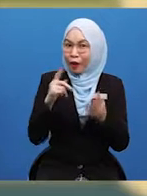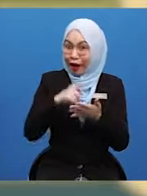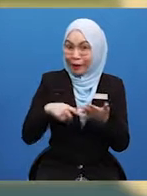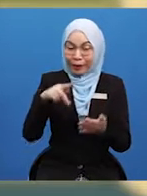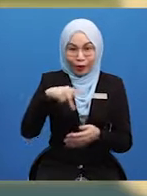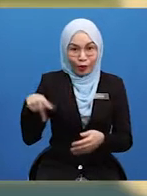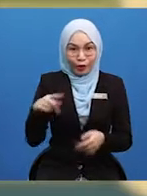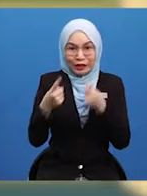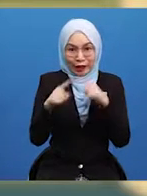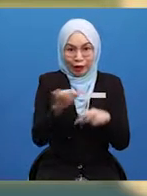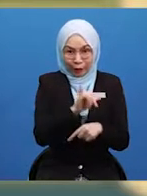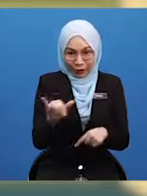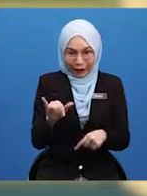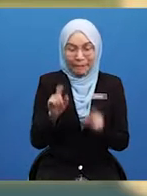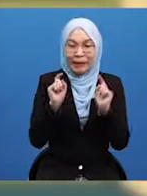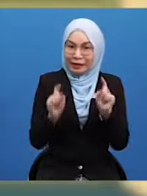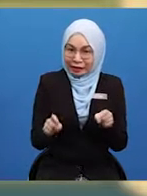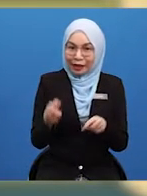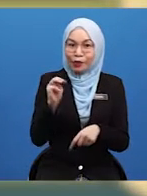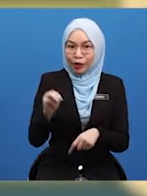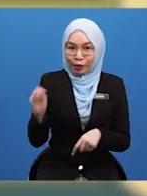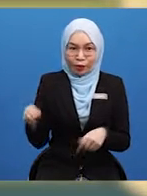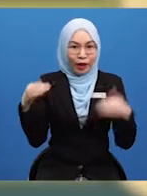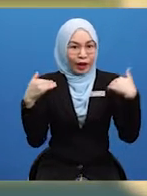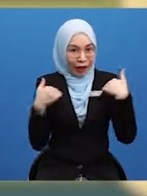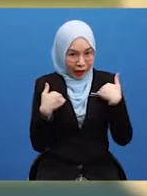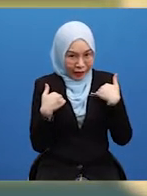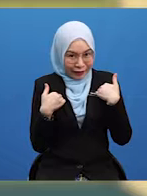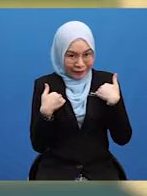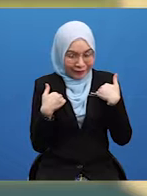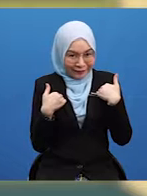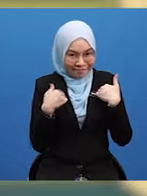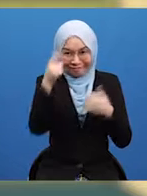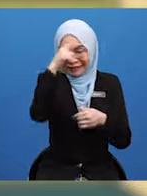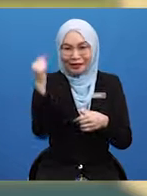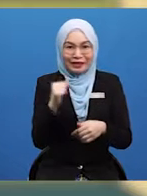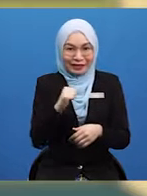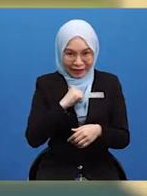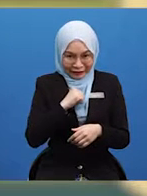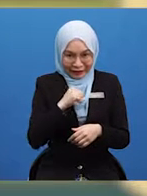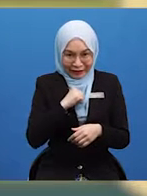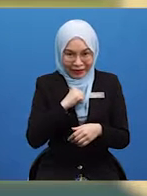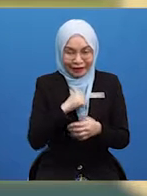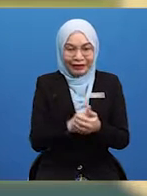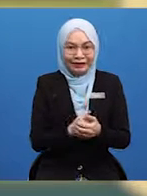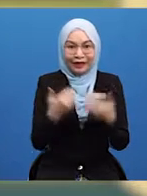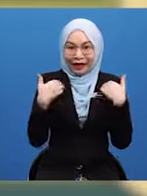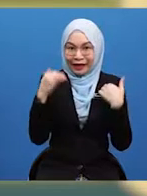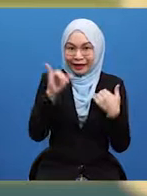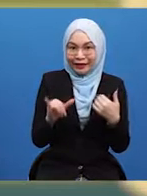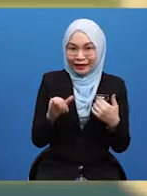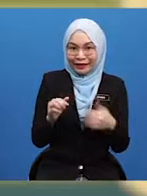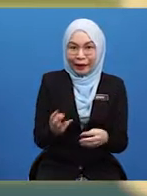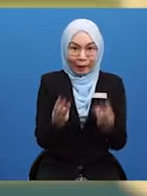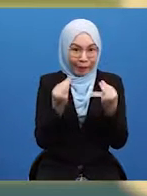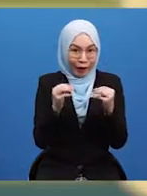murid-murid, tentu murid-murid mempunyai alasan yang tersendiri. Ada yang ingin tinggal di